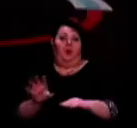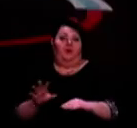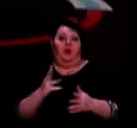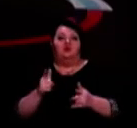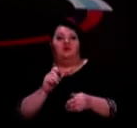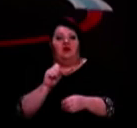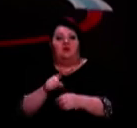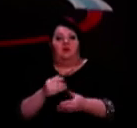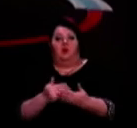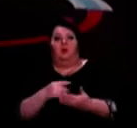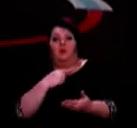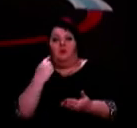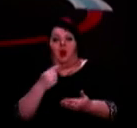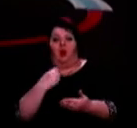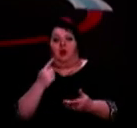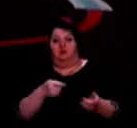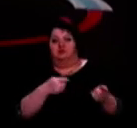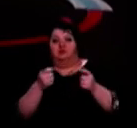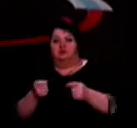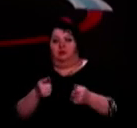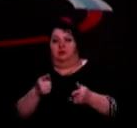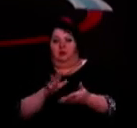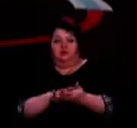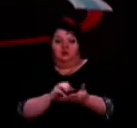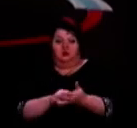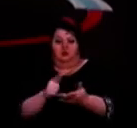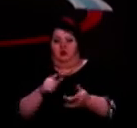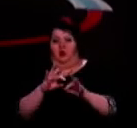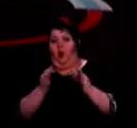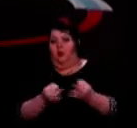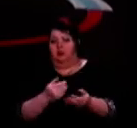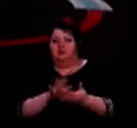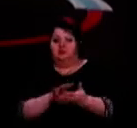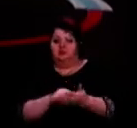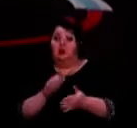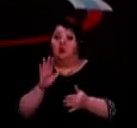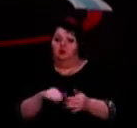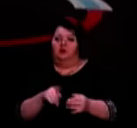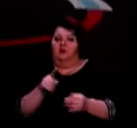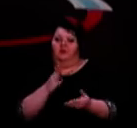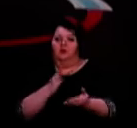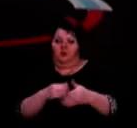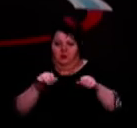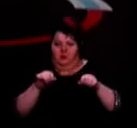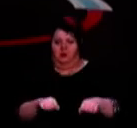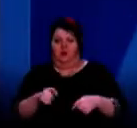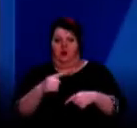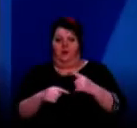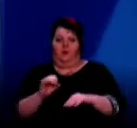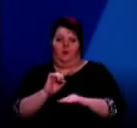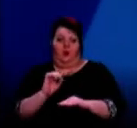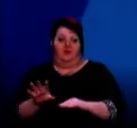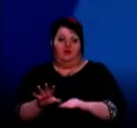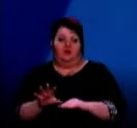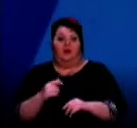замовили, наприклад, м'ясо, і воно прийшло зіпсоване, чи там ковбасний виріб прийшов зіпсований, от тоді ви вже можете його повертати.